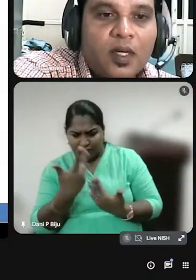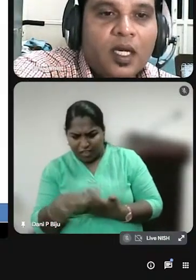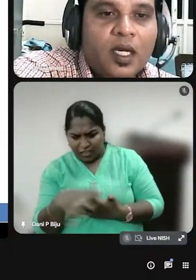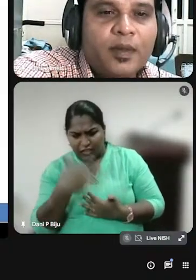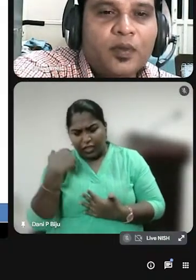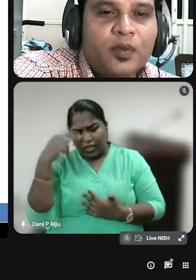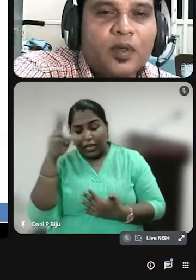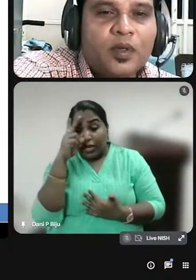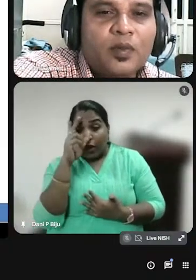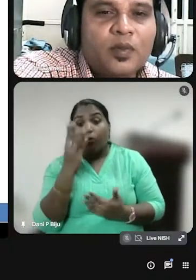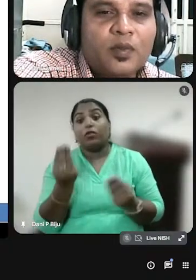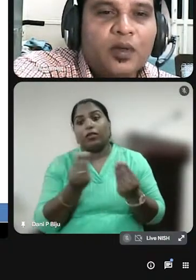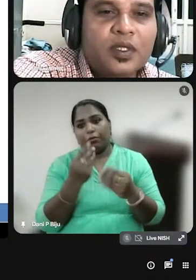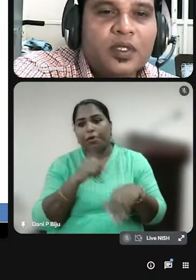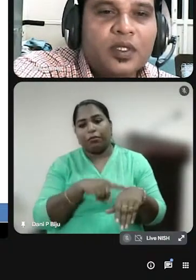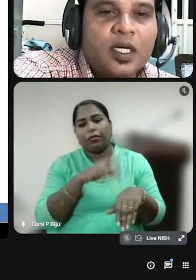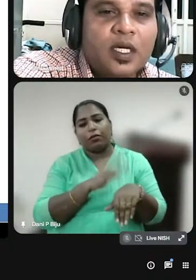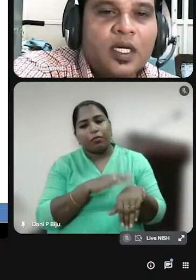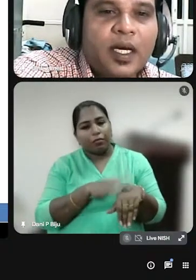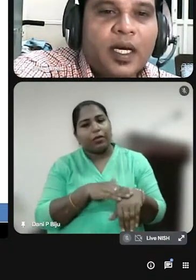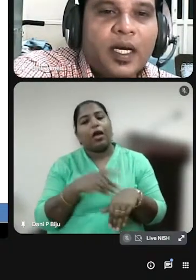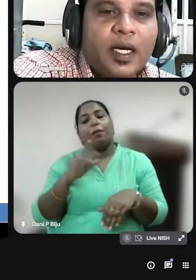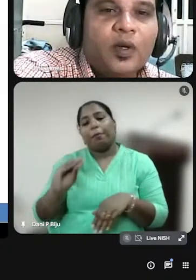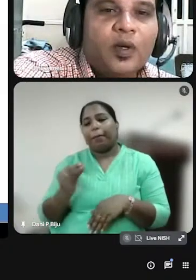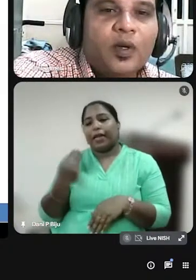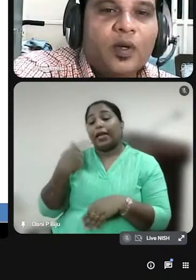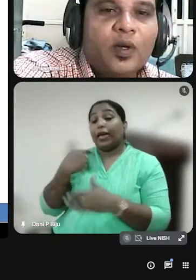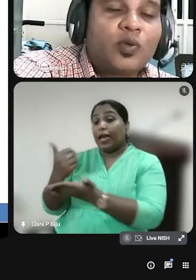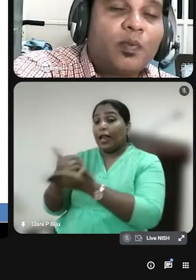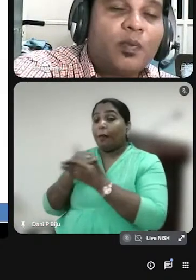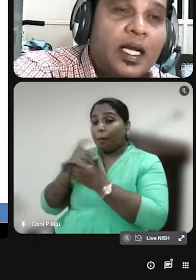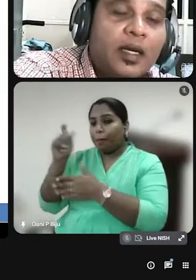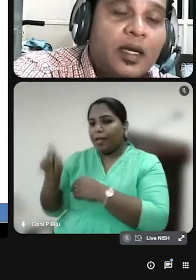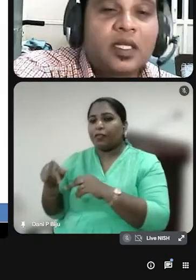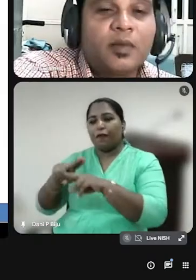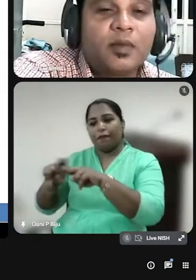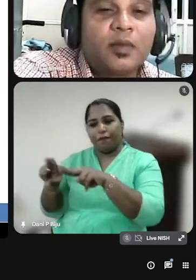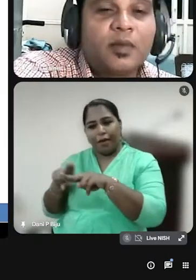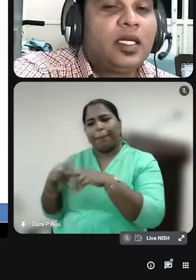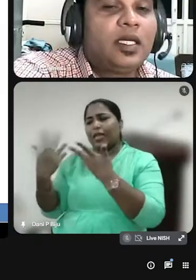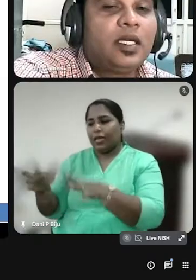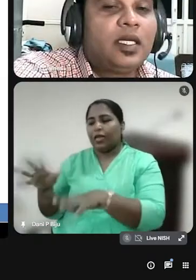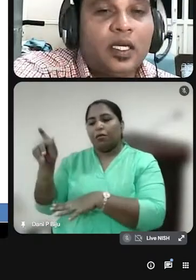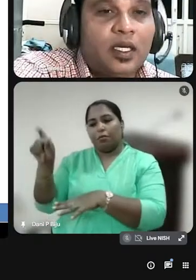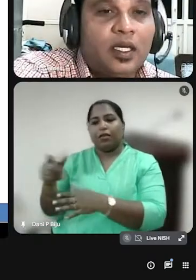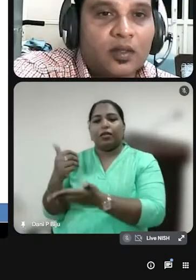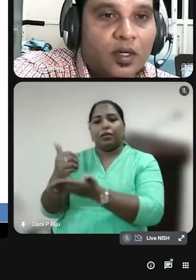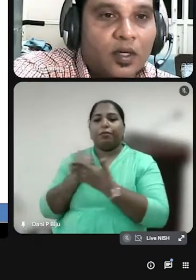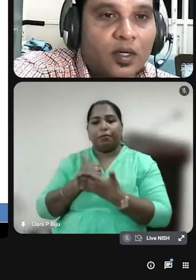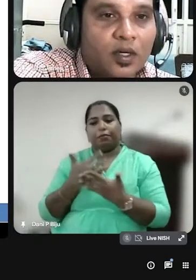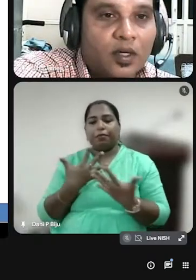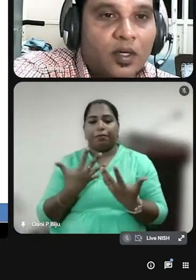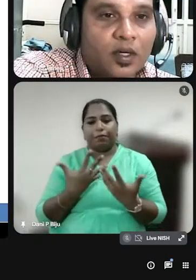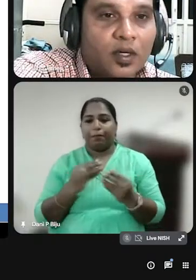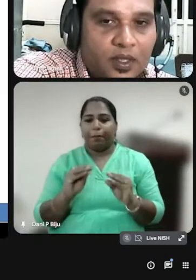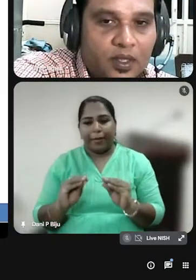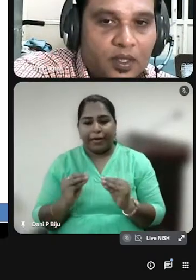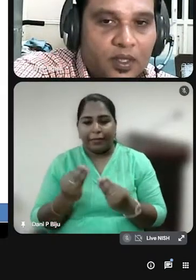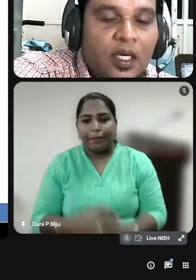പ്രശ്നങ്ങളാണ്. അപ്പൊ ന്യൂറോളജിസ്റ്റ് ആലോചിച്ച് മരുന്നിന്റെ ഉപയോഗം ഏറ്റവും ഫലപ്രദമായ രീതിയിൽ ക്രമീകരിക്കുക എന്നുള്ളതാണ്